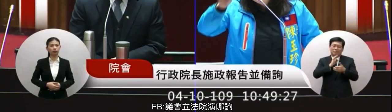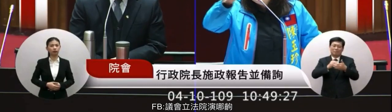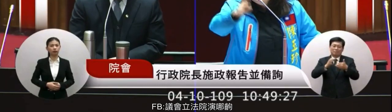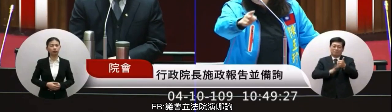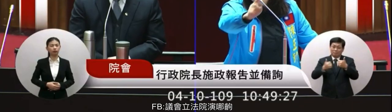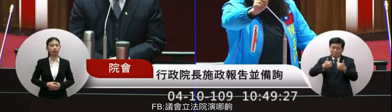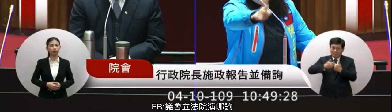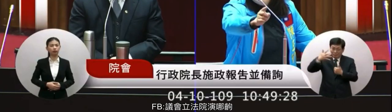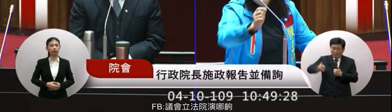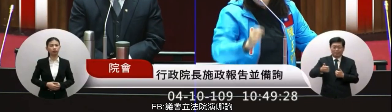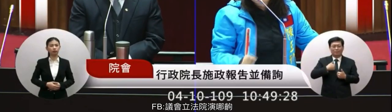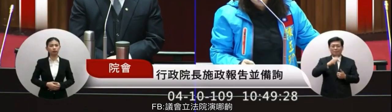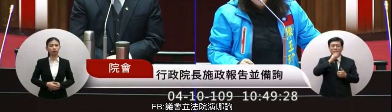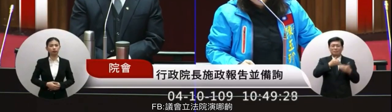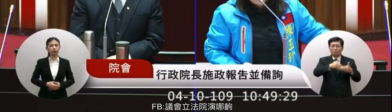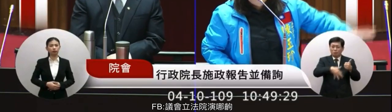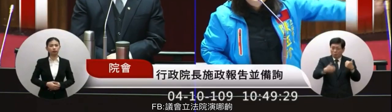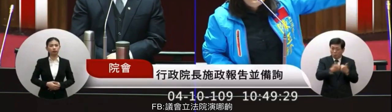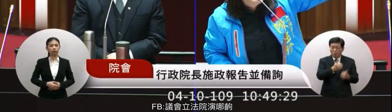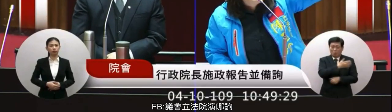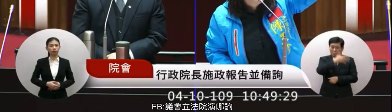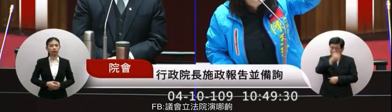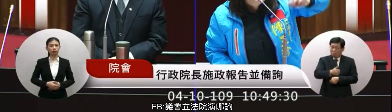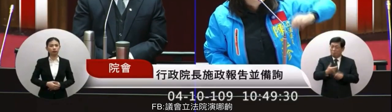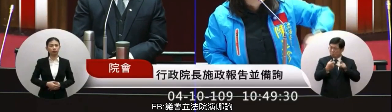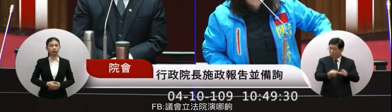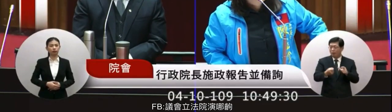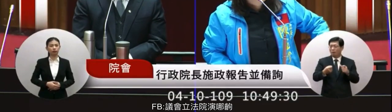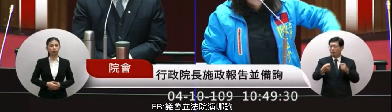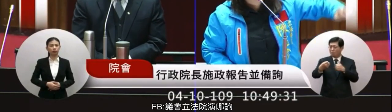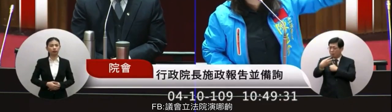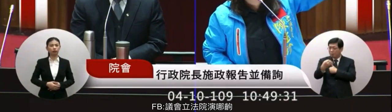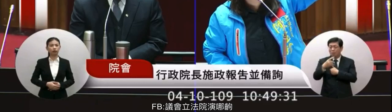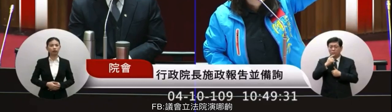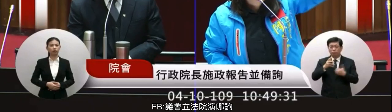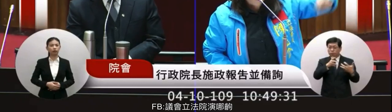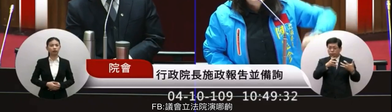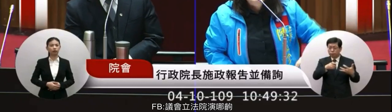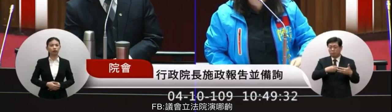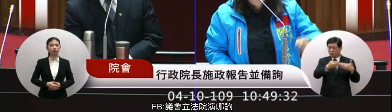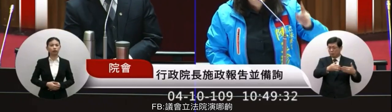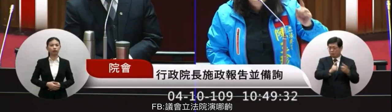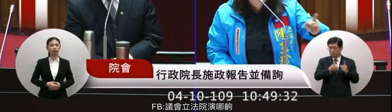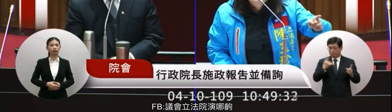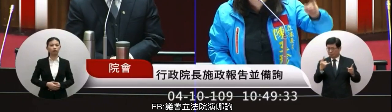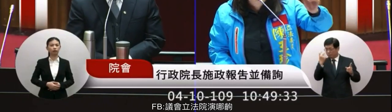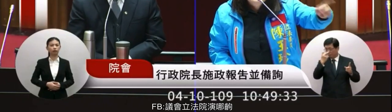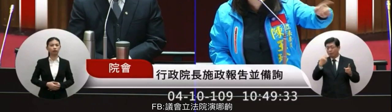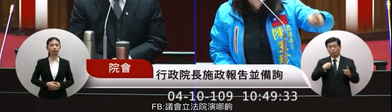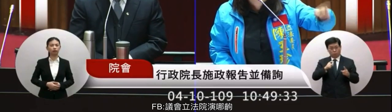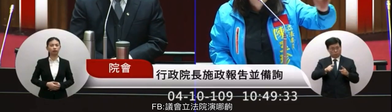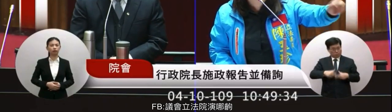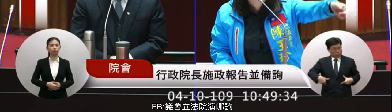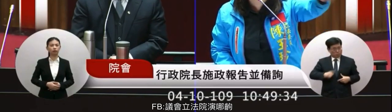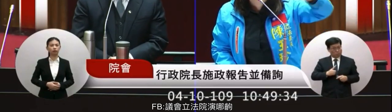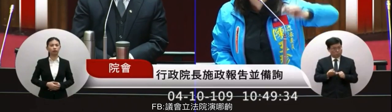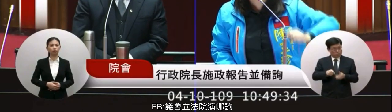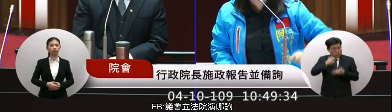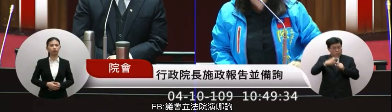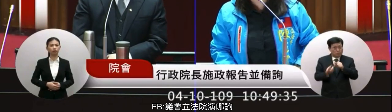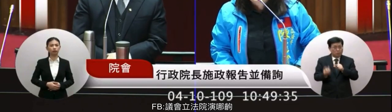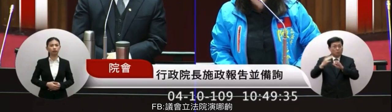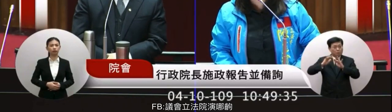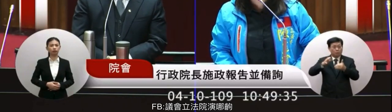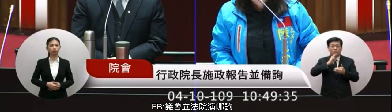委会陈明通公开跟我说，我们在质询的时候，那个什么中共都在看，我敢不敢公开讲中华民国